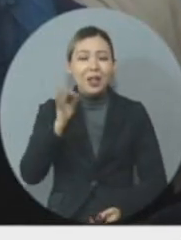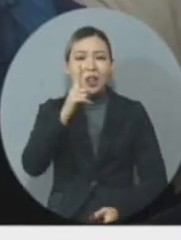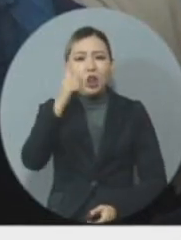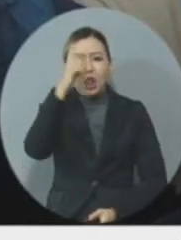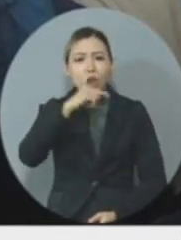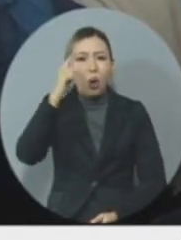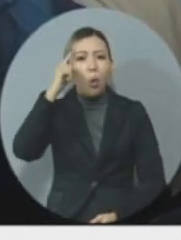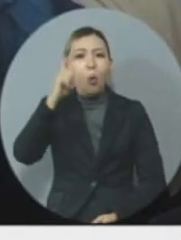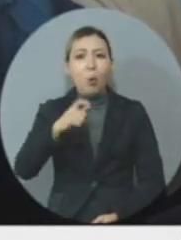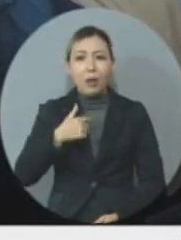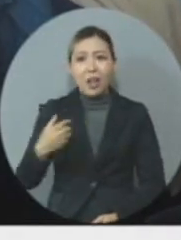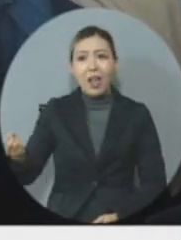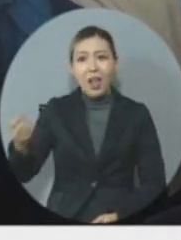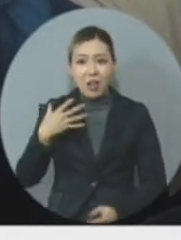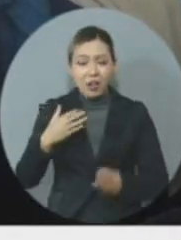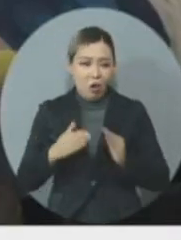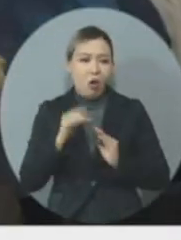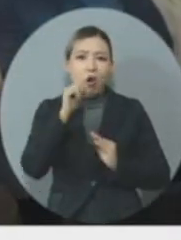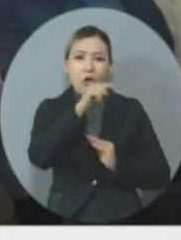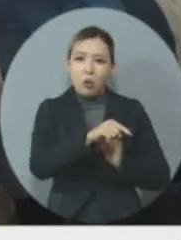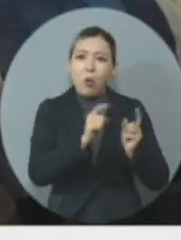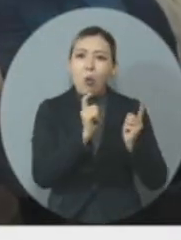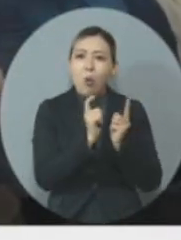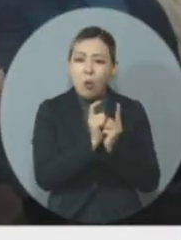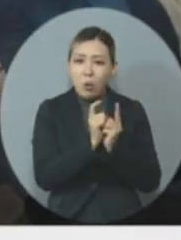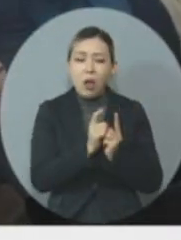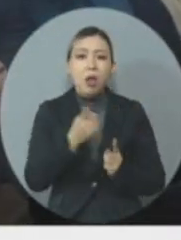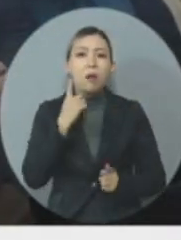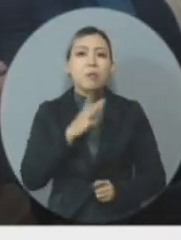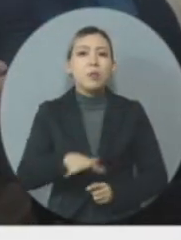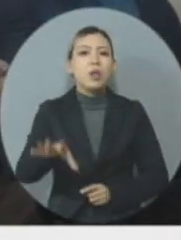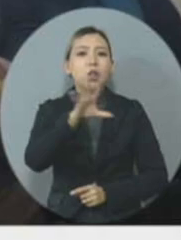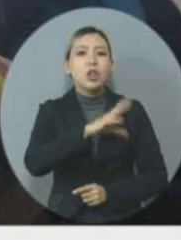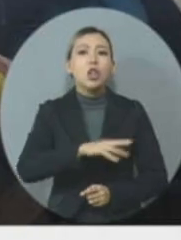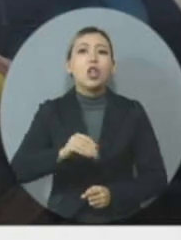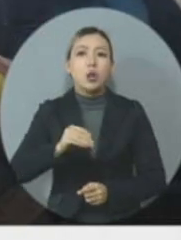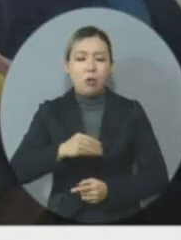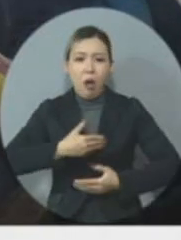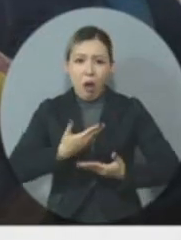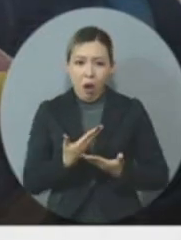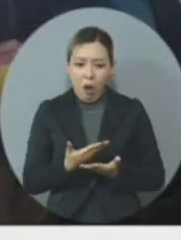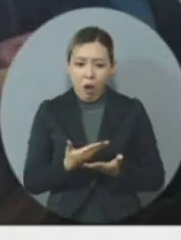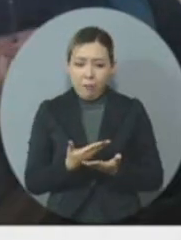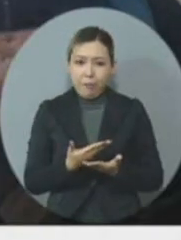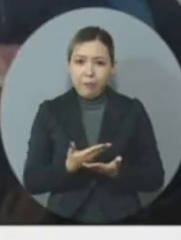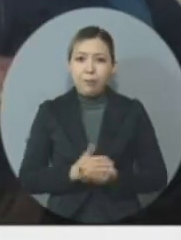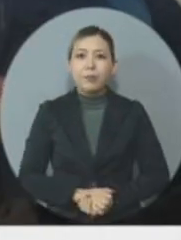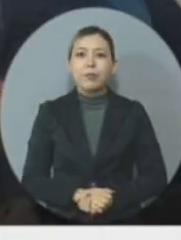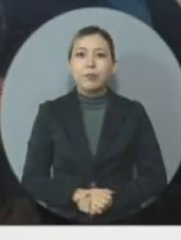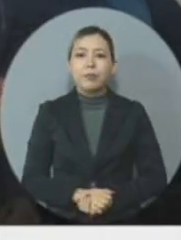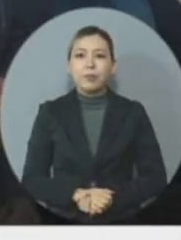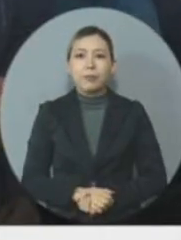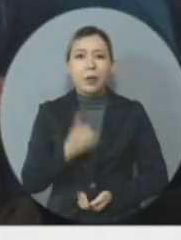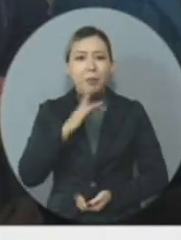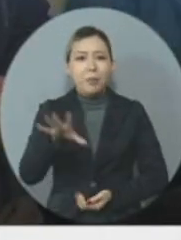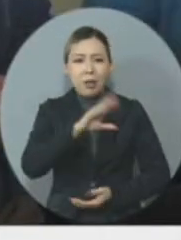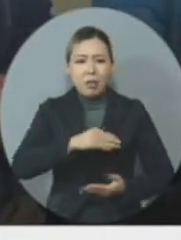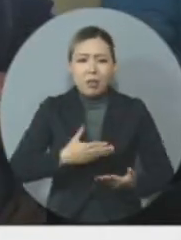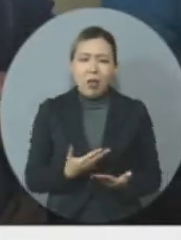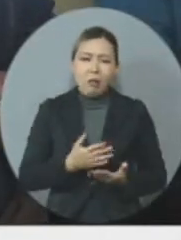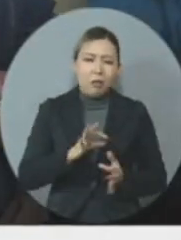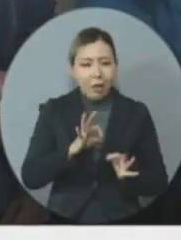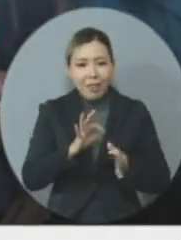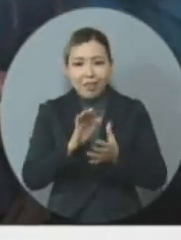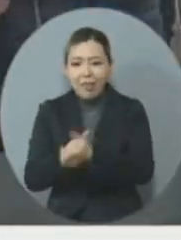хэлээд тэгээд би очиж уулзсан. Эмгтээчүүдэд ор тэгээд амьдрах бас найдар өглөө л